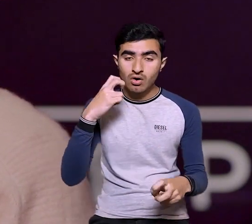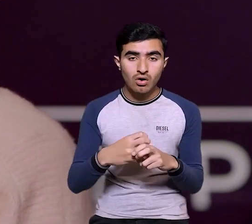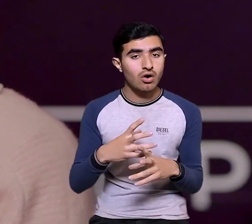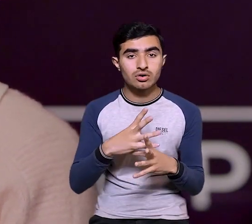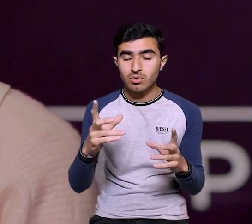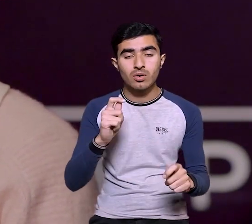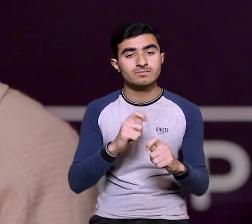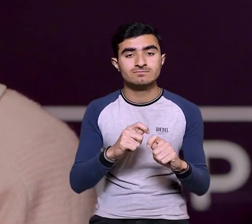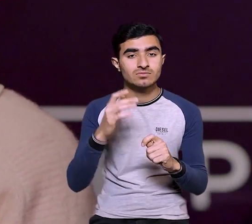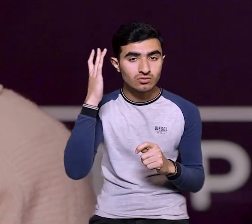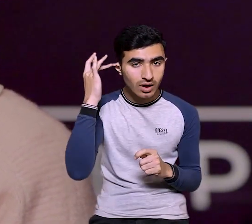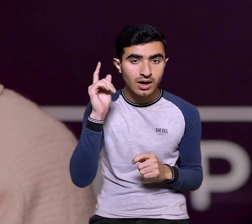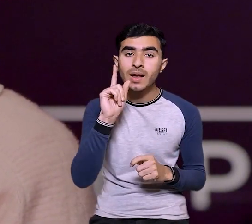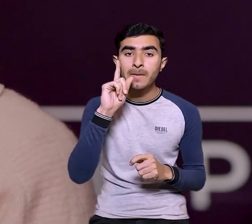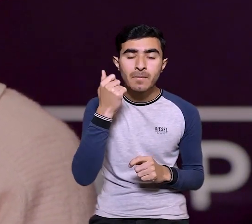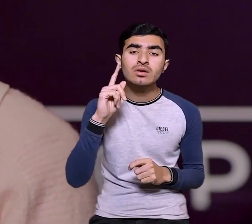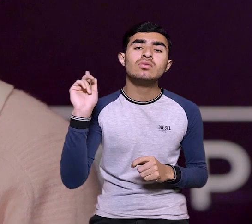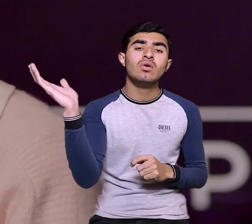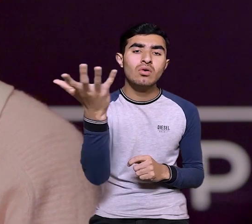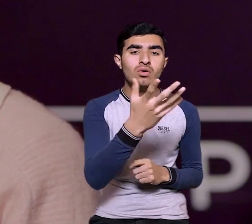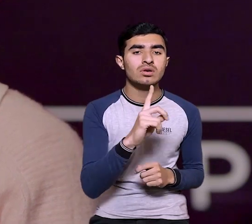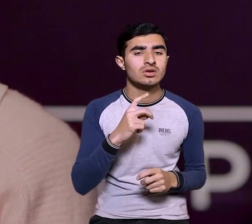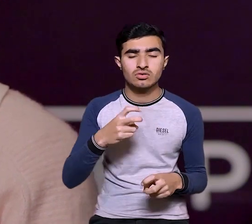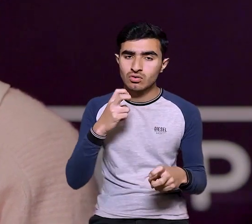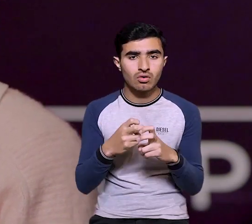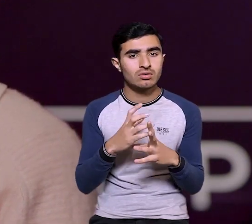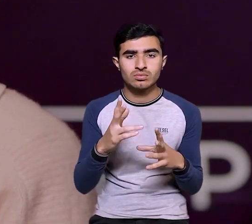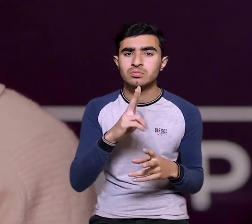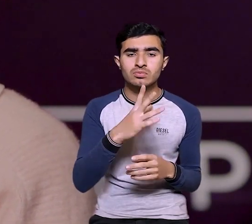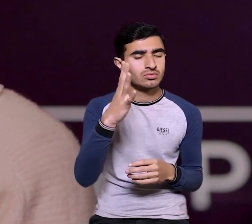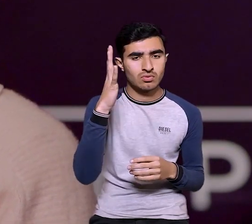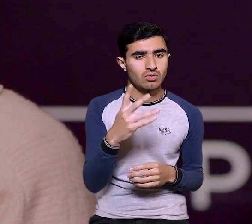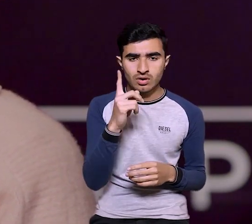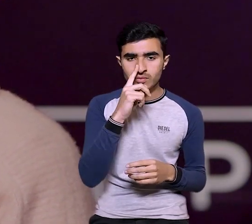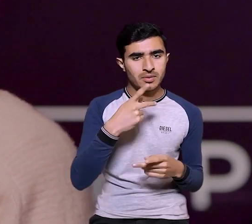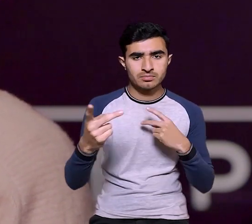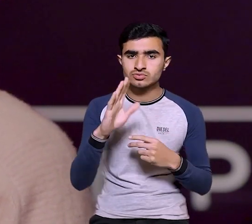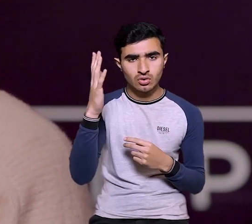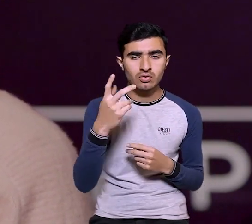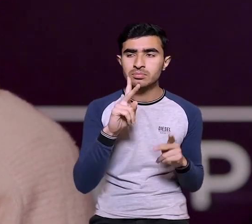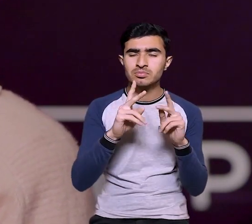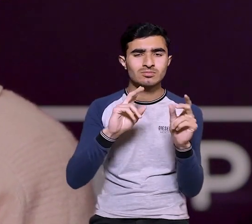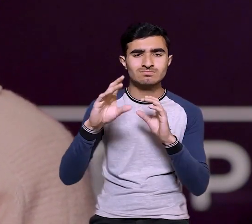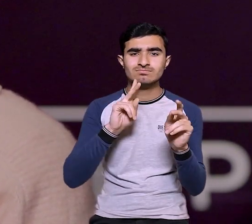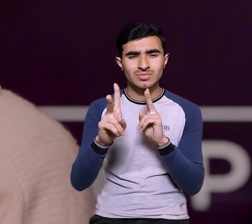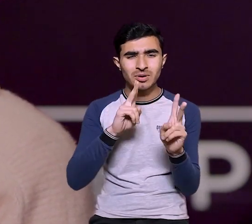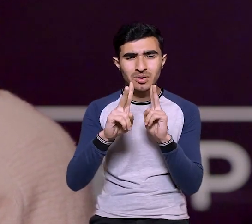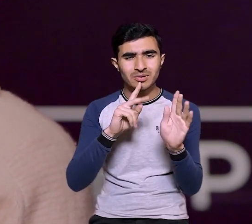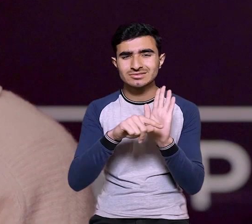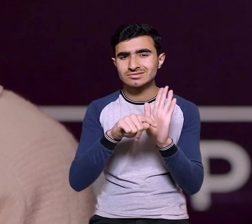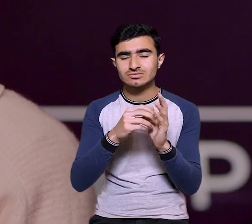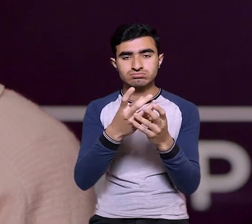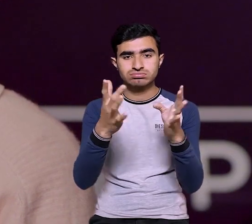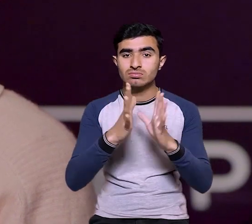बहुत थोड़े परसेंटेज में ख़वातीन हैं जो एग्रेसिवली बिजनेसेस में हैं. सो दे वर वेरी मच एंटी अबाउट दिस मेकिंग ऑफ द